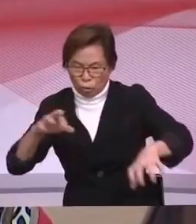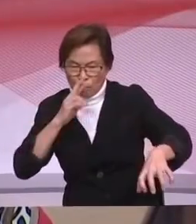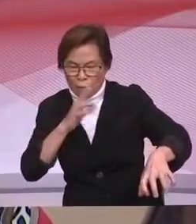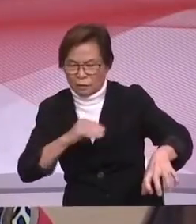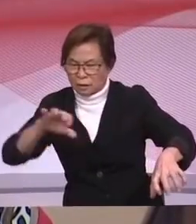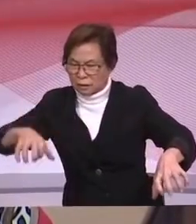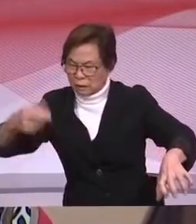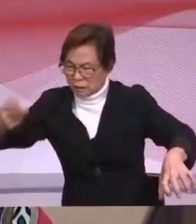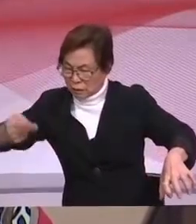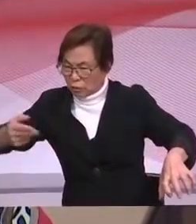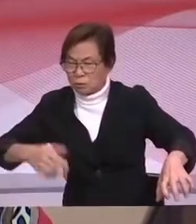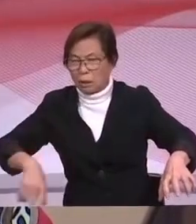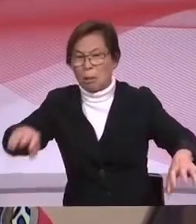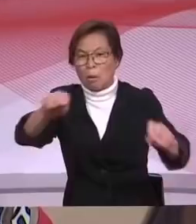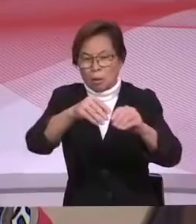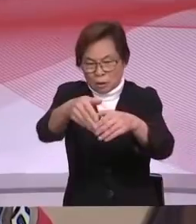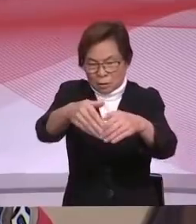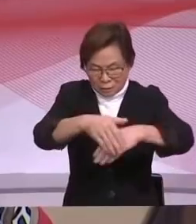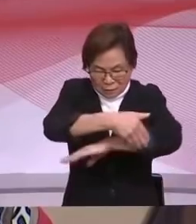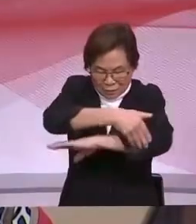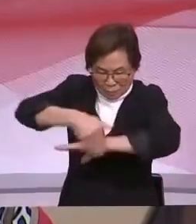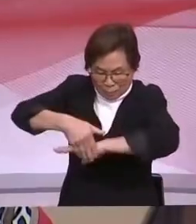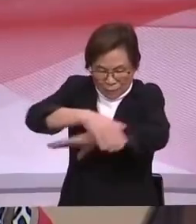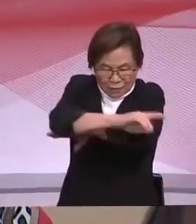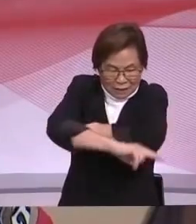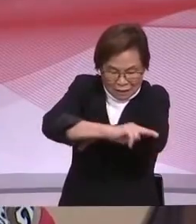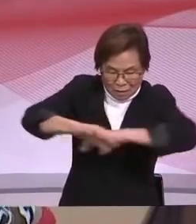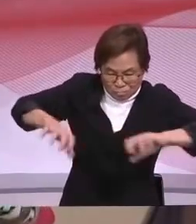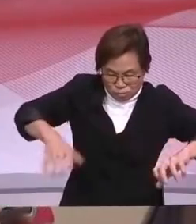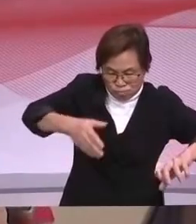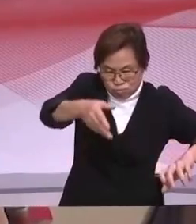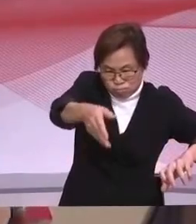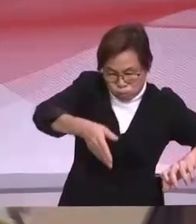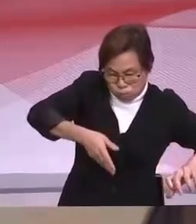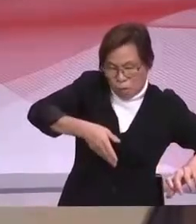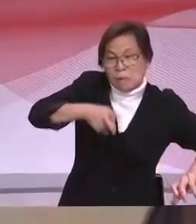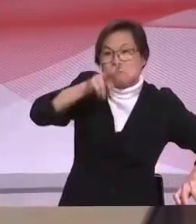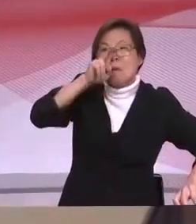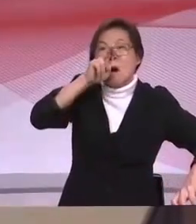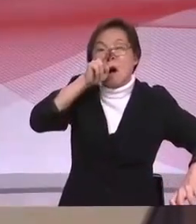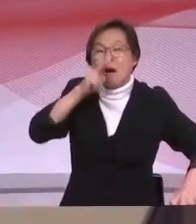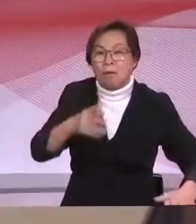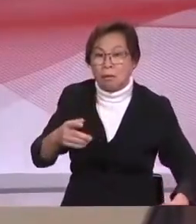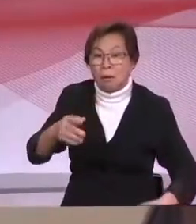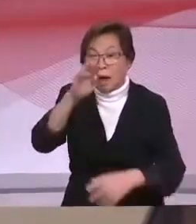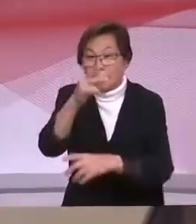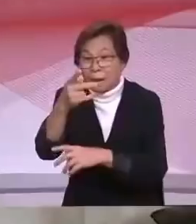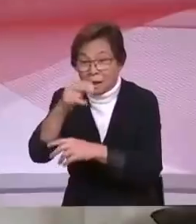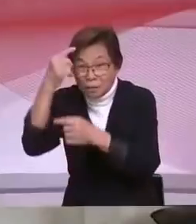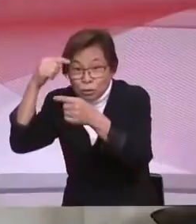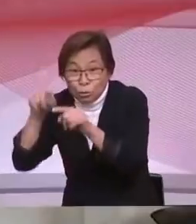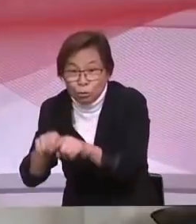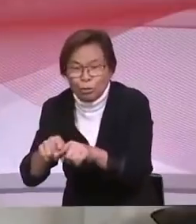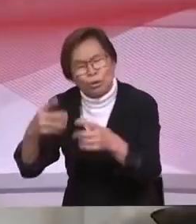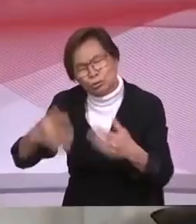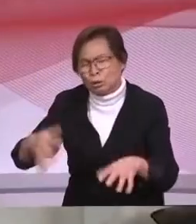serta memperketat kawalan sempadan antara negeri. Adakah MKM maklum berkenaan cadangan ini? Ya, itu yang saya kata tadi, kita